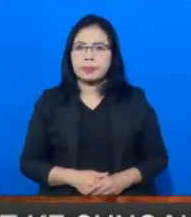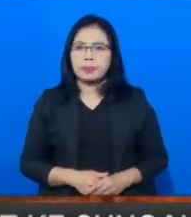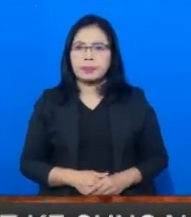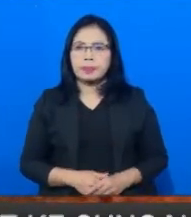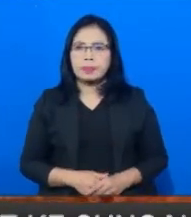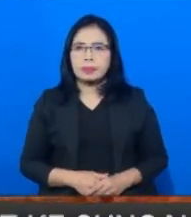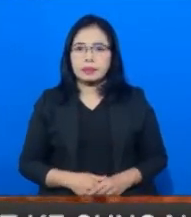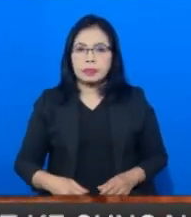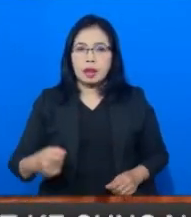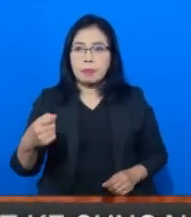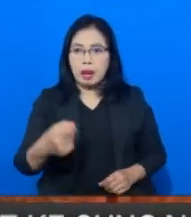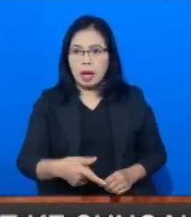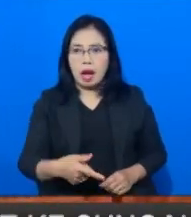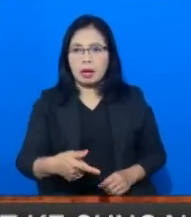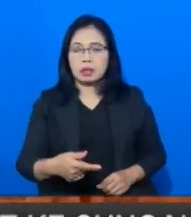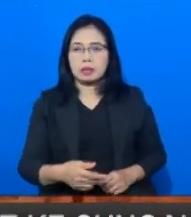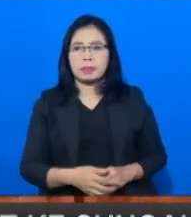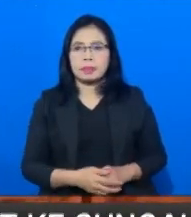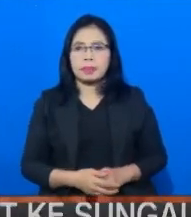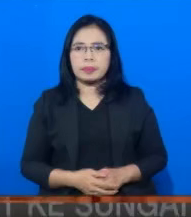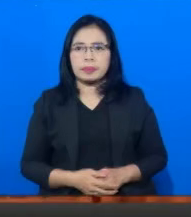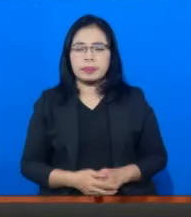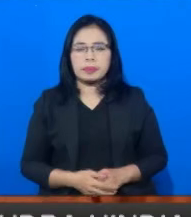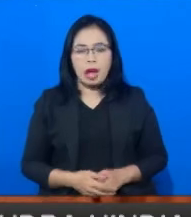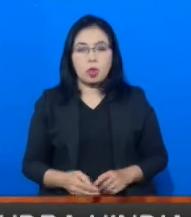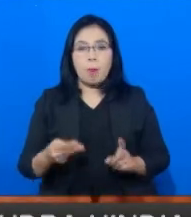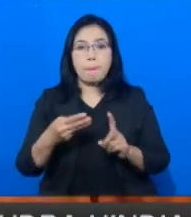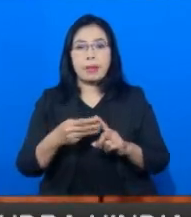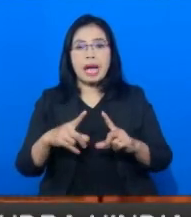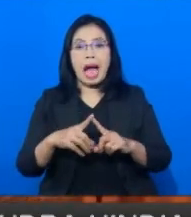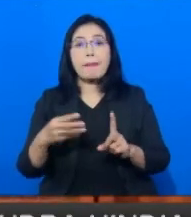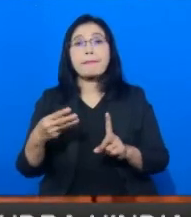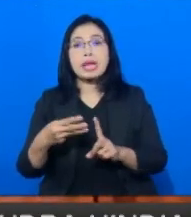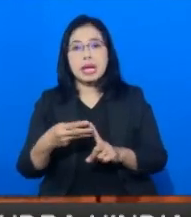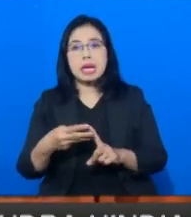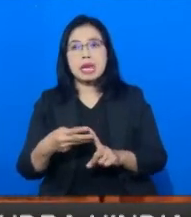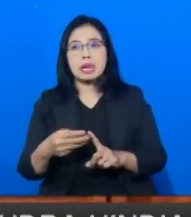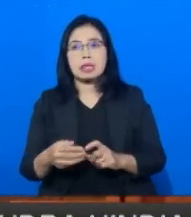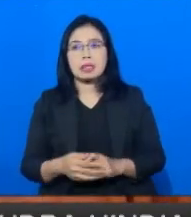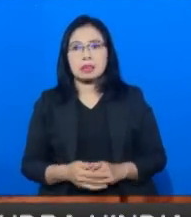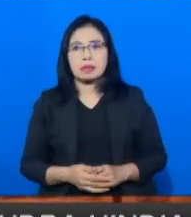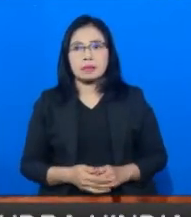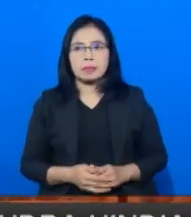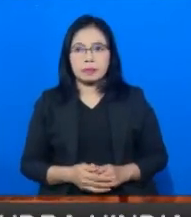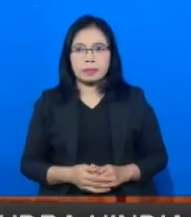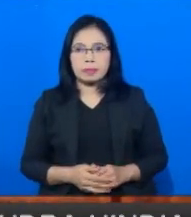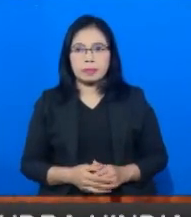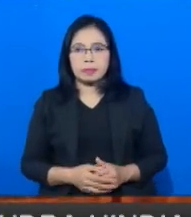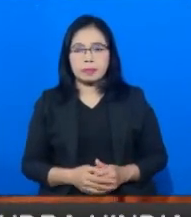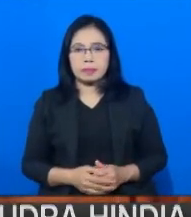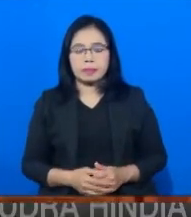mandi doang sehari 3 kali atau mau BAB gitu. Kalau masak pakai air isi